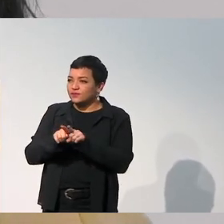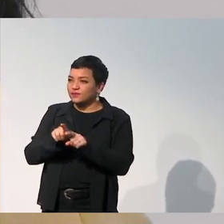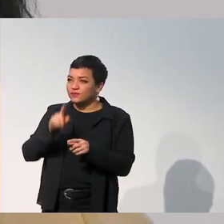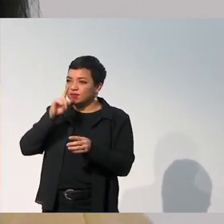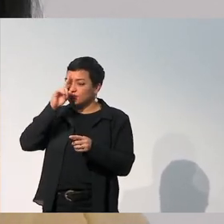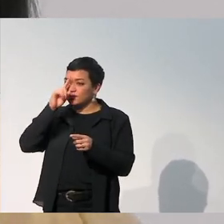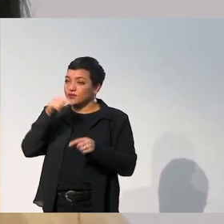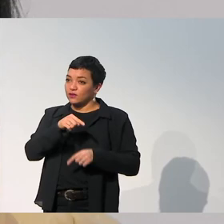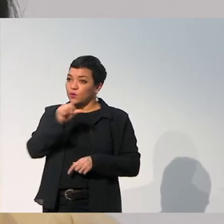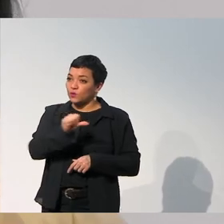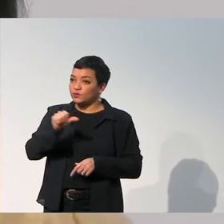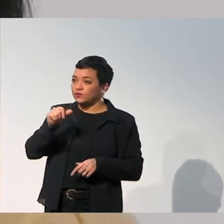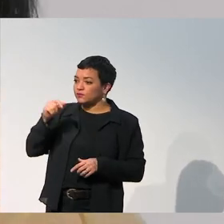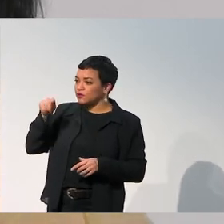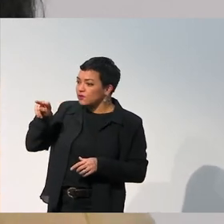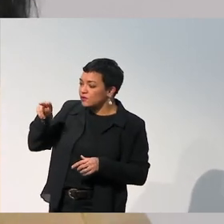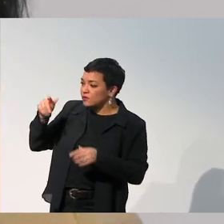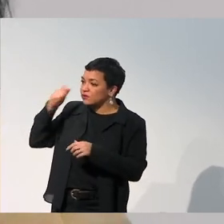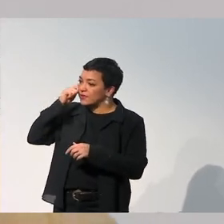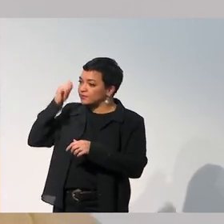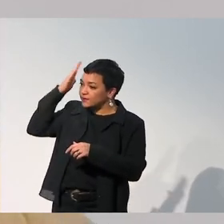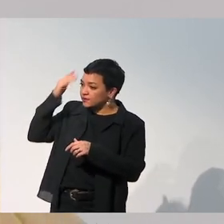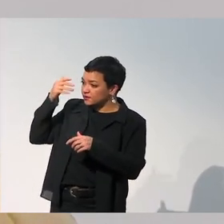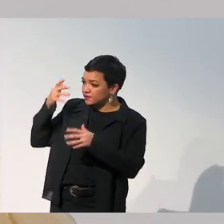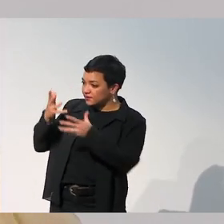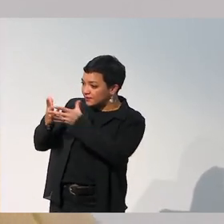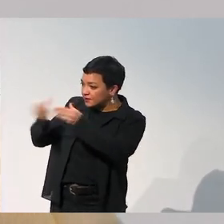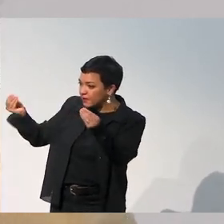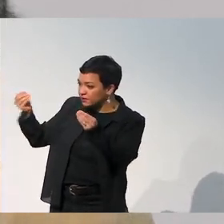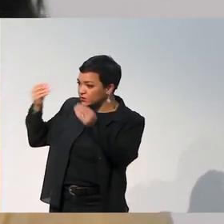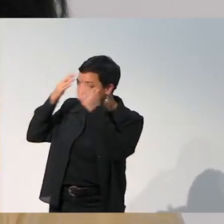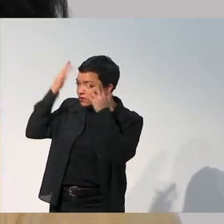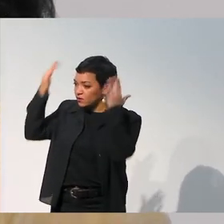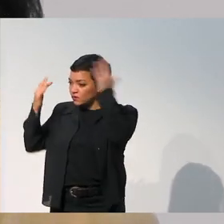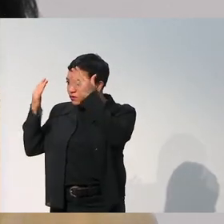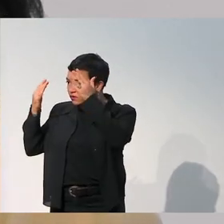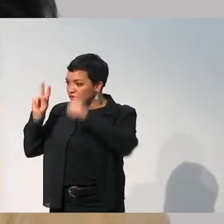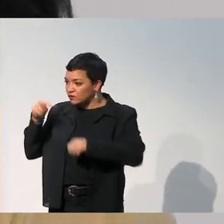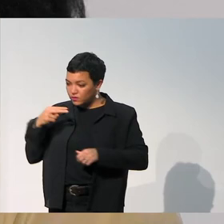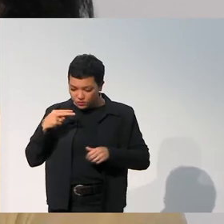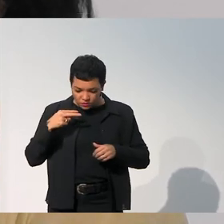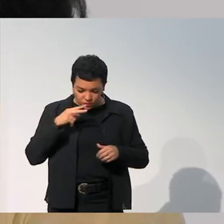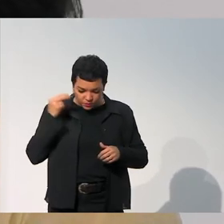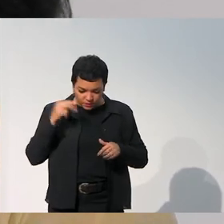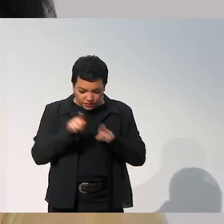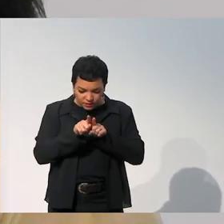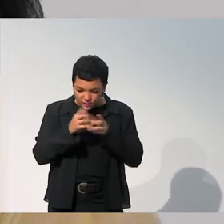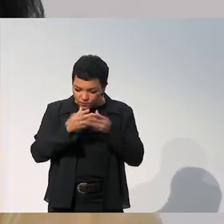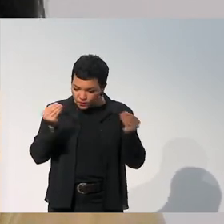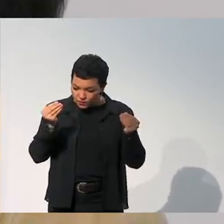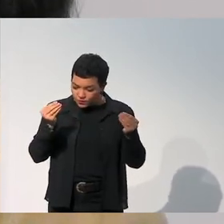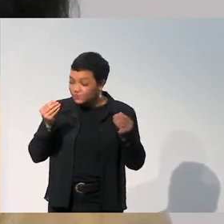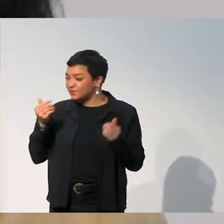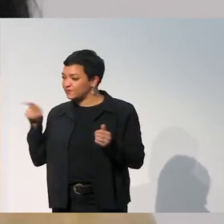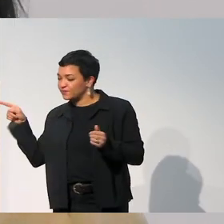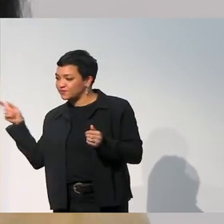disparition de l'espèce, et peut-être sa propre disparition, je ne sais pas, c'est peut-être ma lecture. Il y a aussi cette relation fusionnelle entre cet